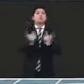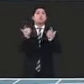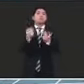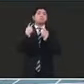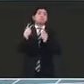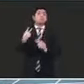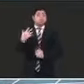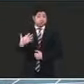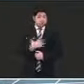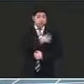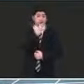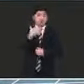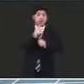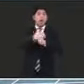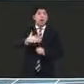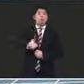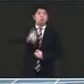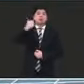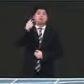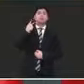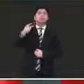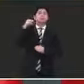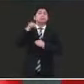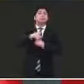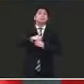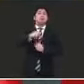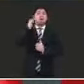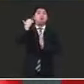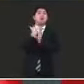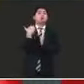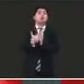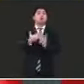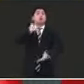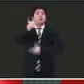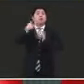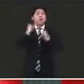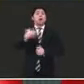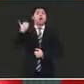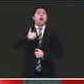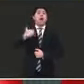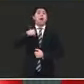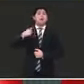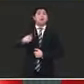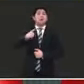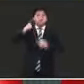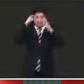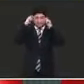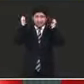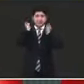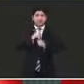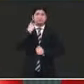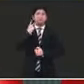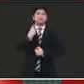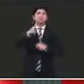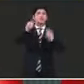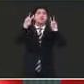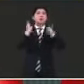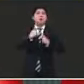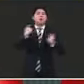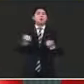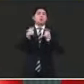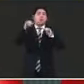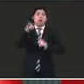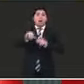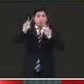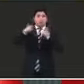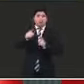CHP Genel Başkanı tarafından gündeme getirilen kamuda başörtüsüyle çalışma hakkı konusunda